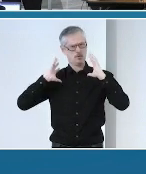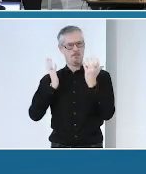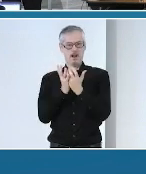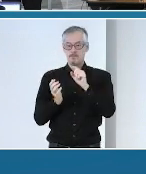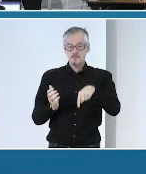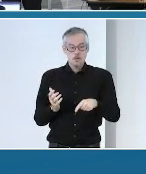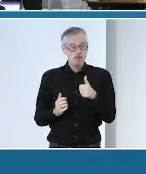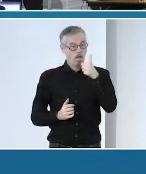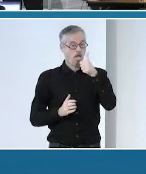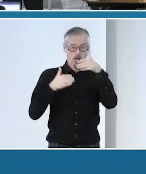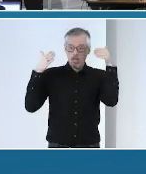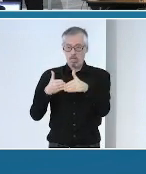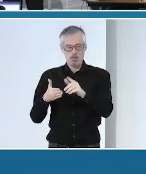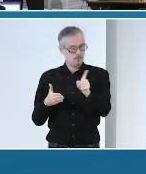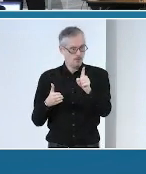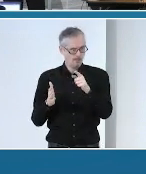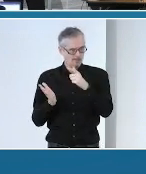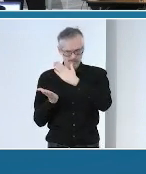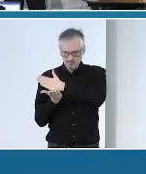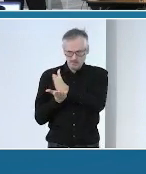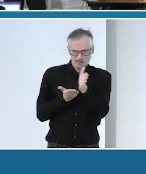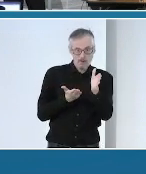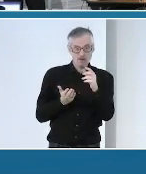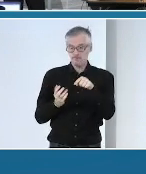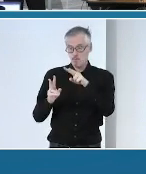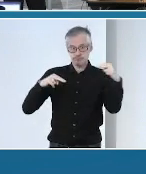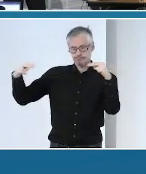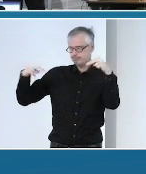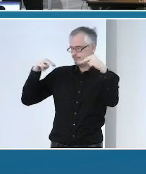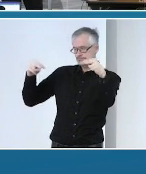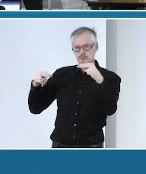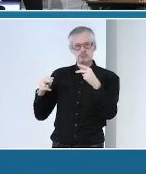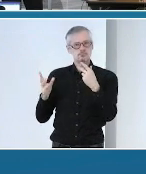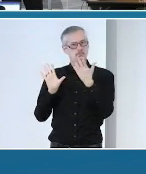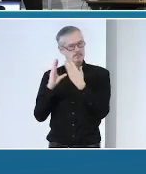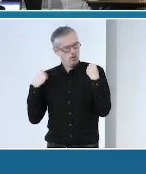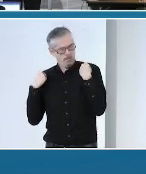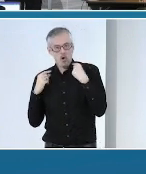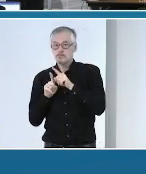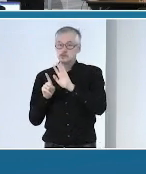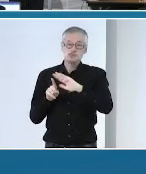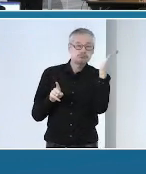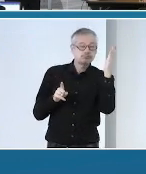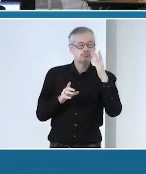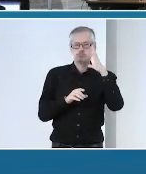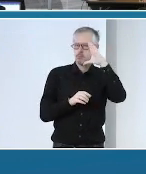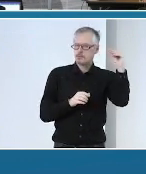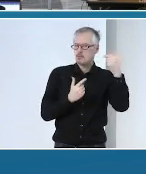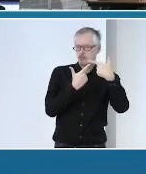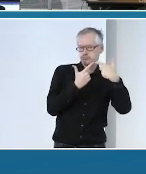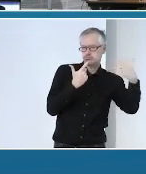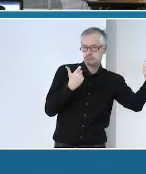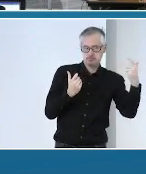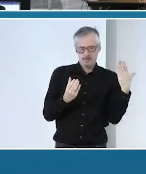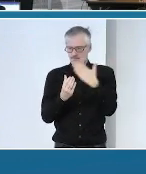seulement par les psychomotriciens, mais l'ensemble des professionnels, parce que